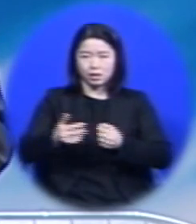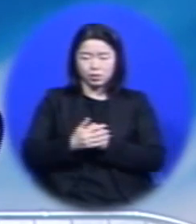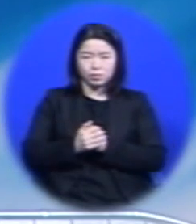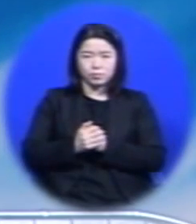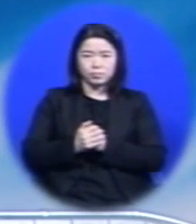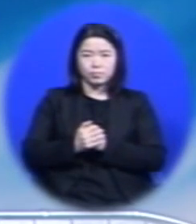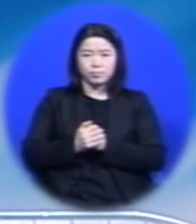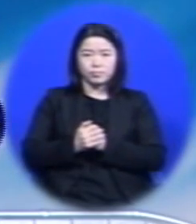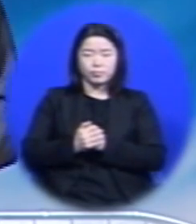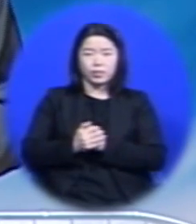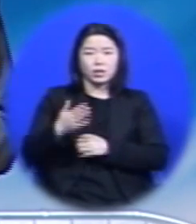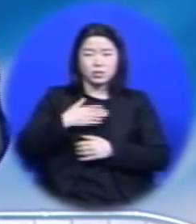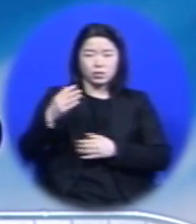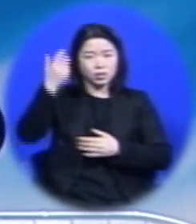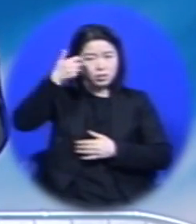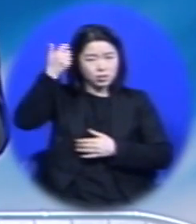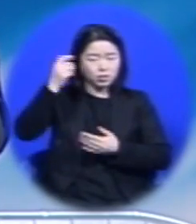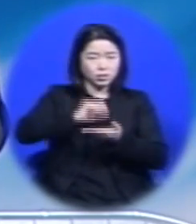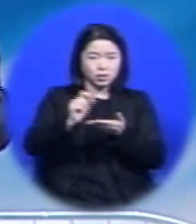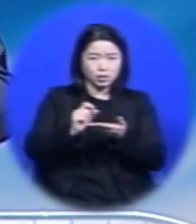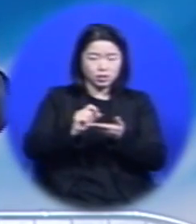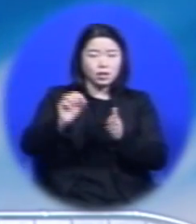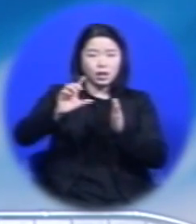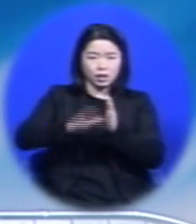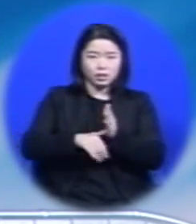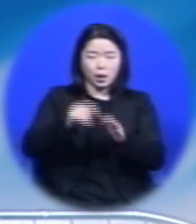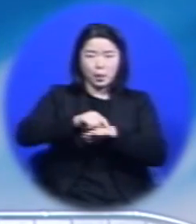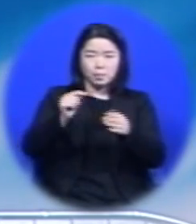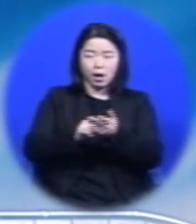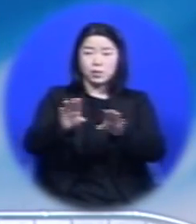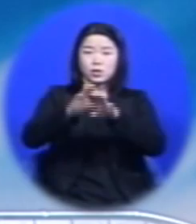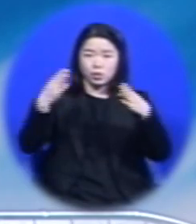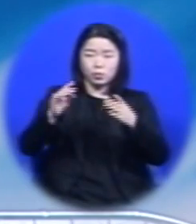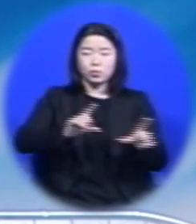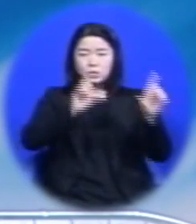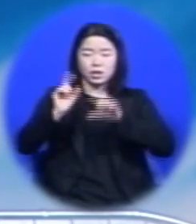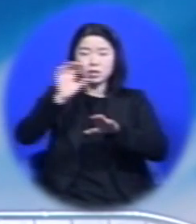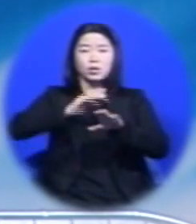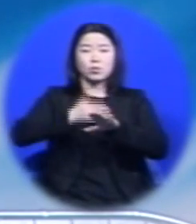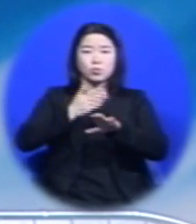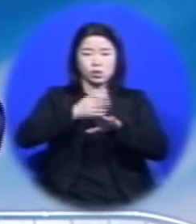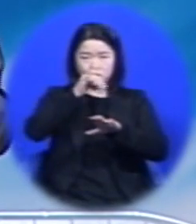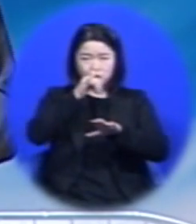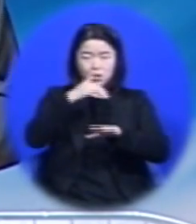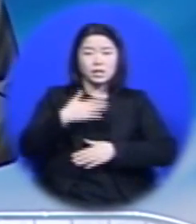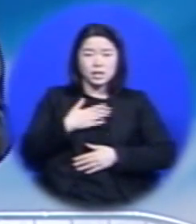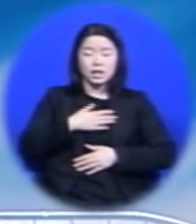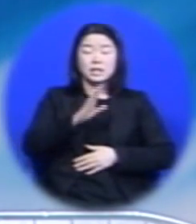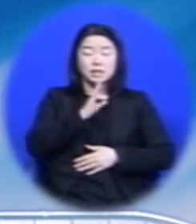없습니다 저는 영기를 쓰면서 마음을 열고 는 훈련을 합니다 제가